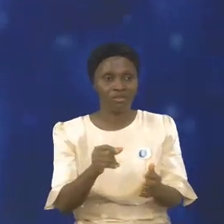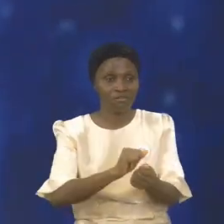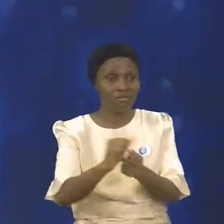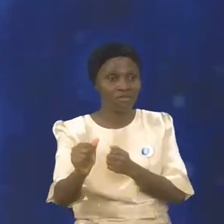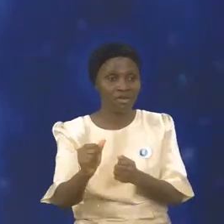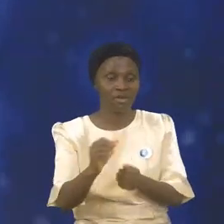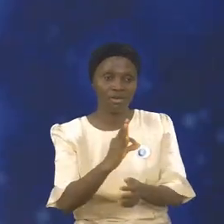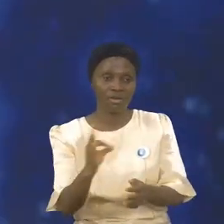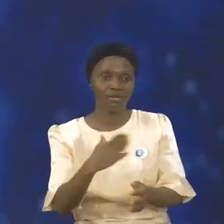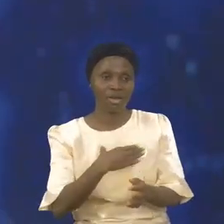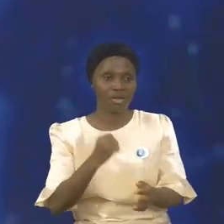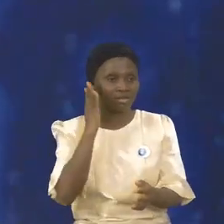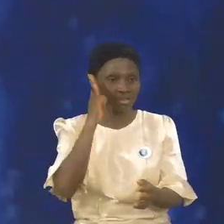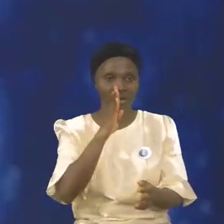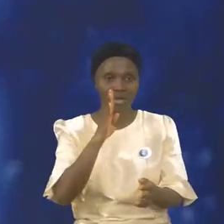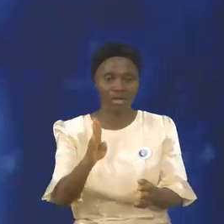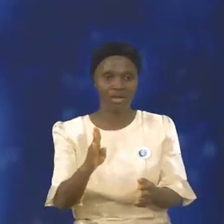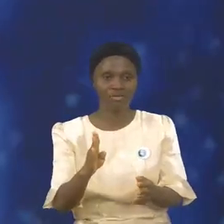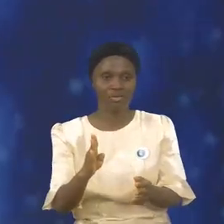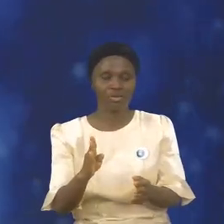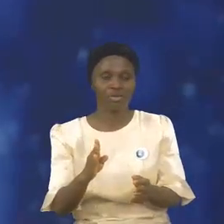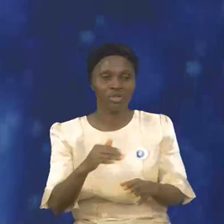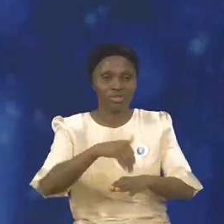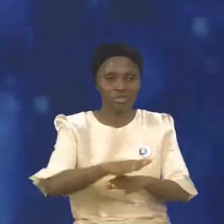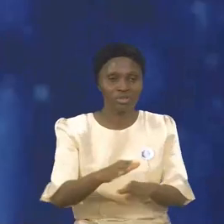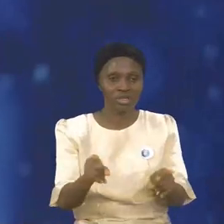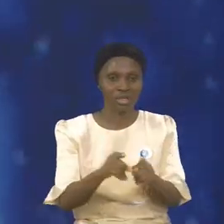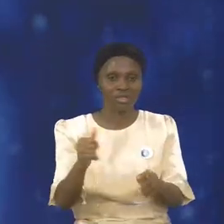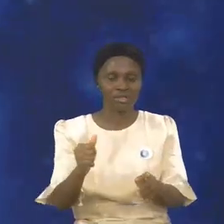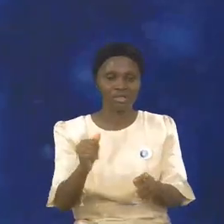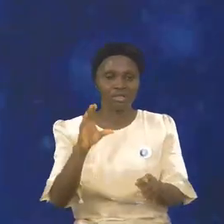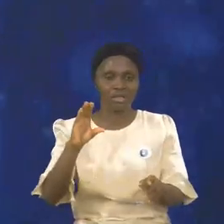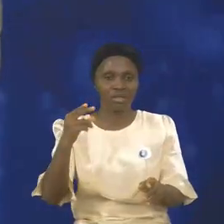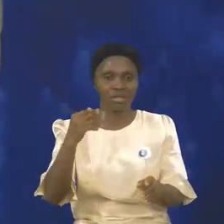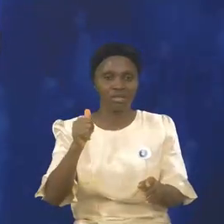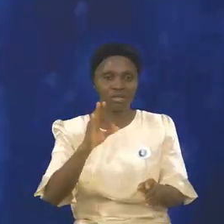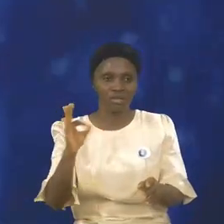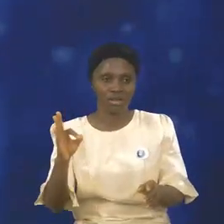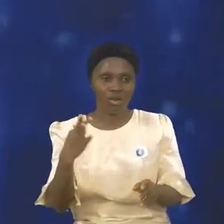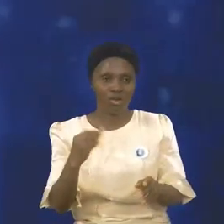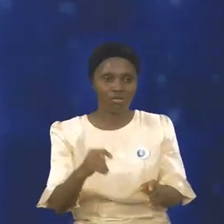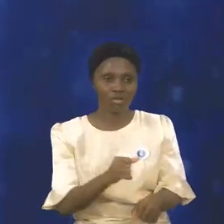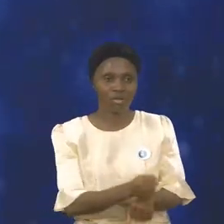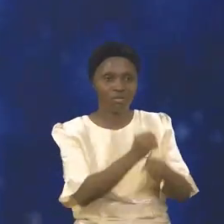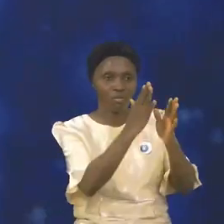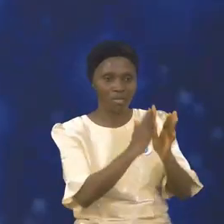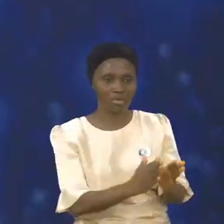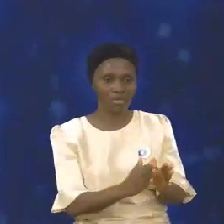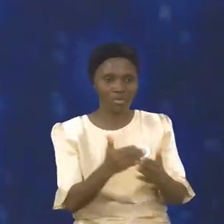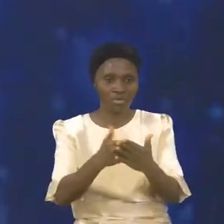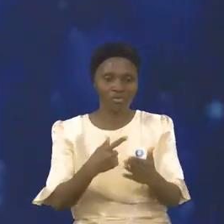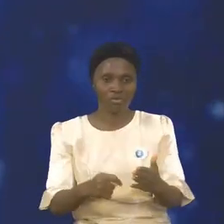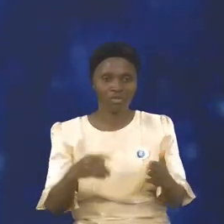ou loin chasser comme la balle des montagnes au